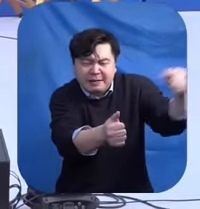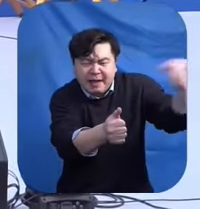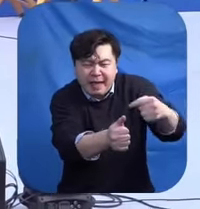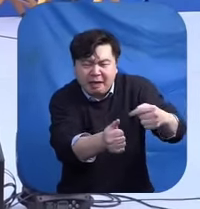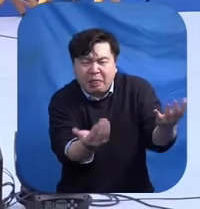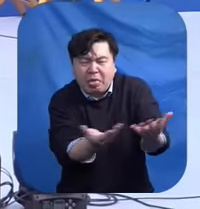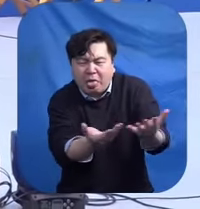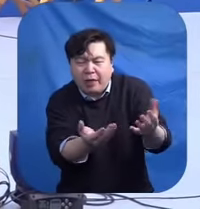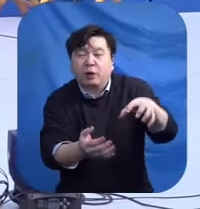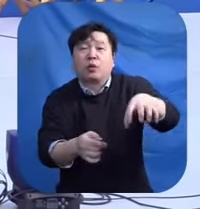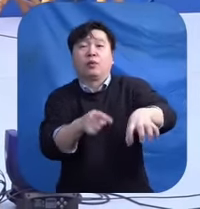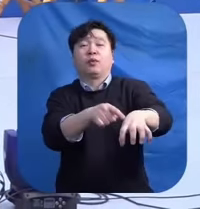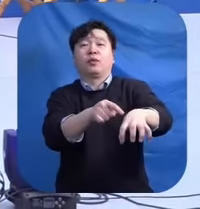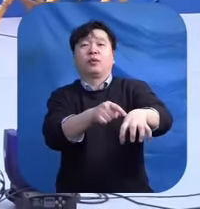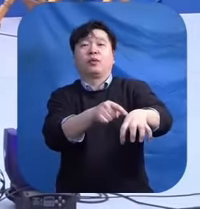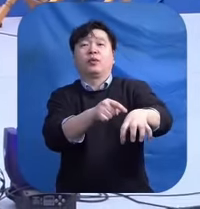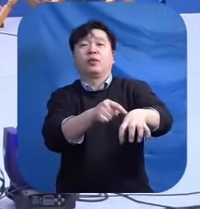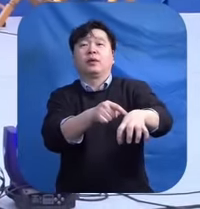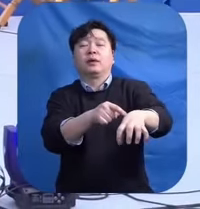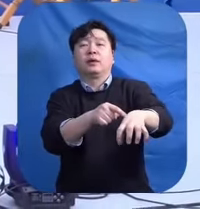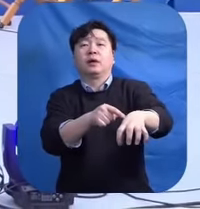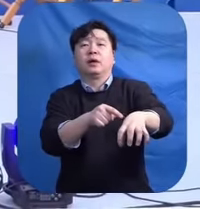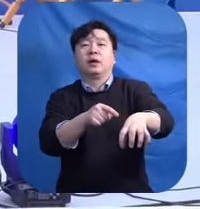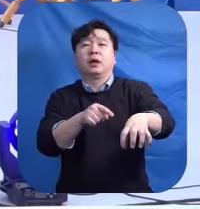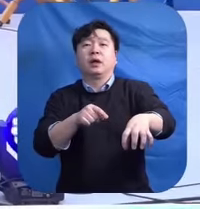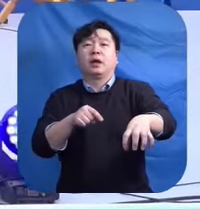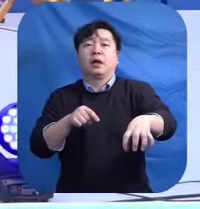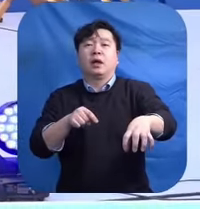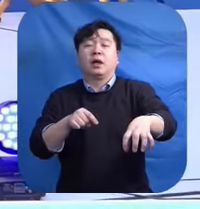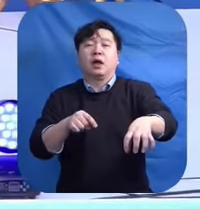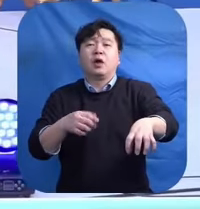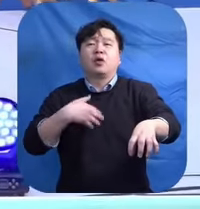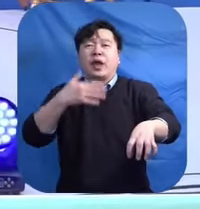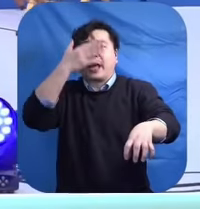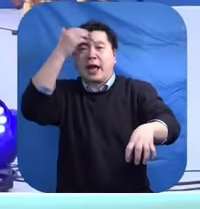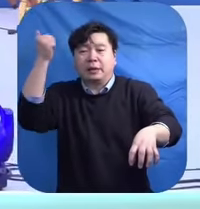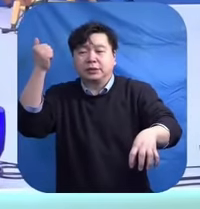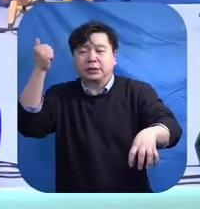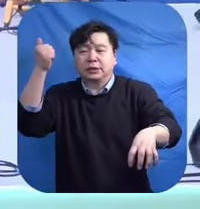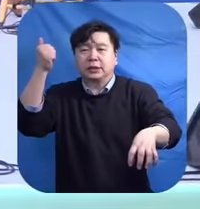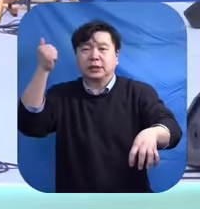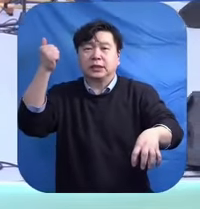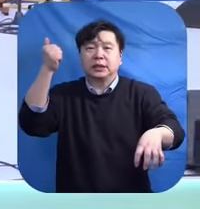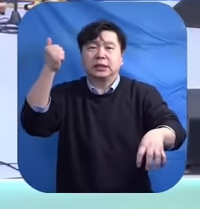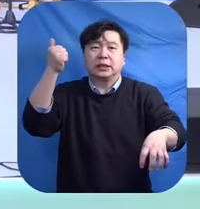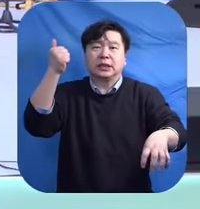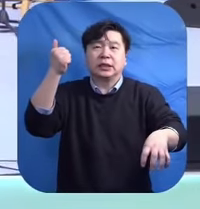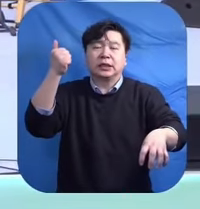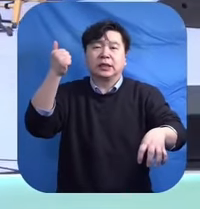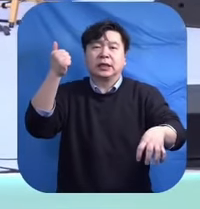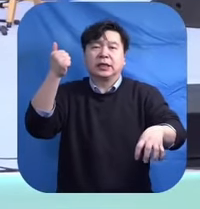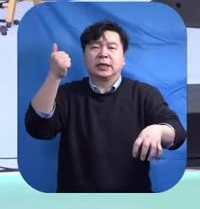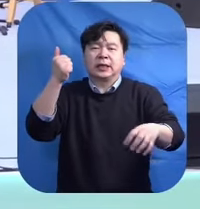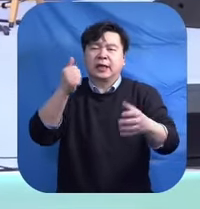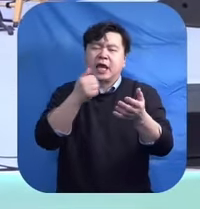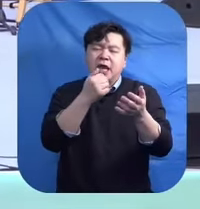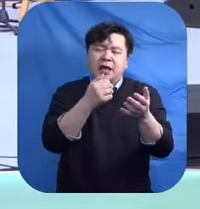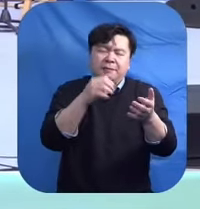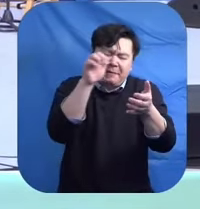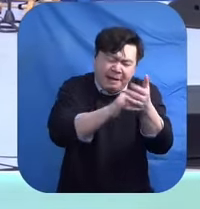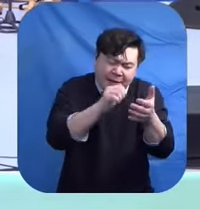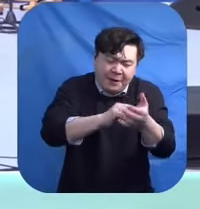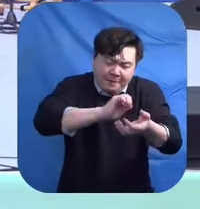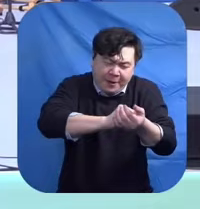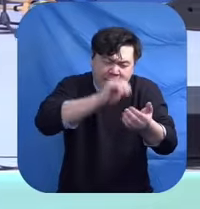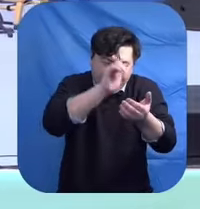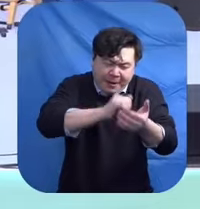곳입니다. 그곳에서 우리 할아버지들은 석탄을 캐고